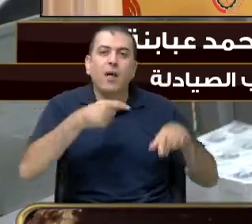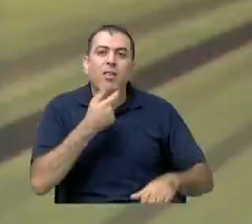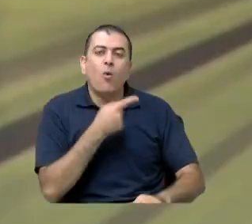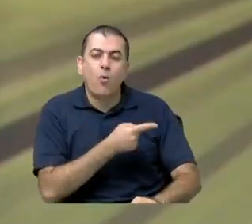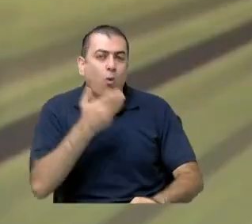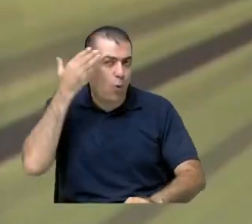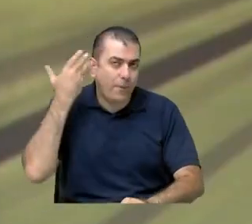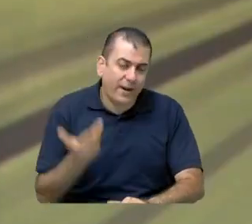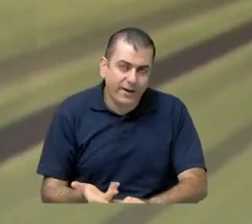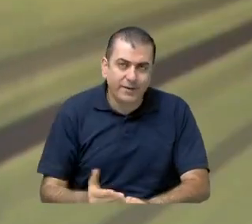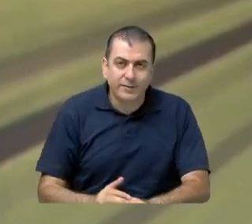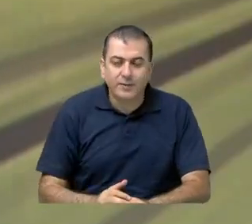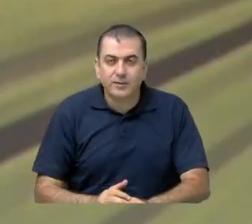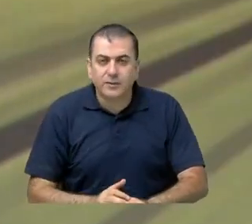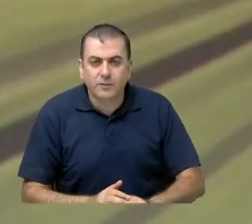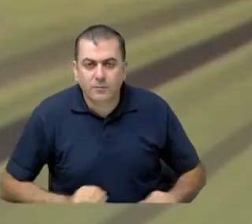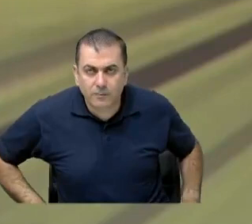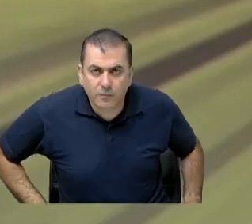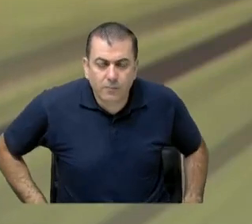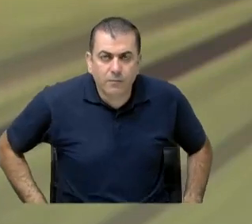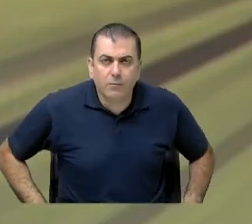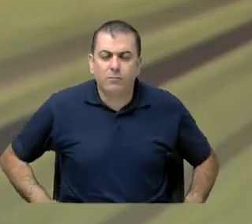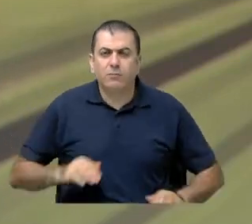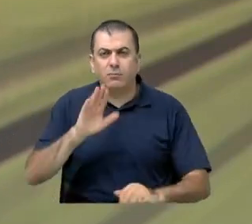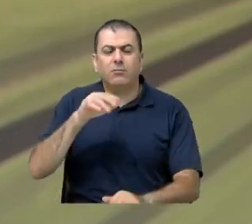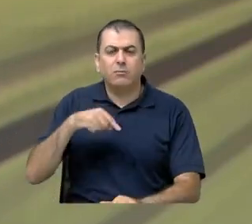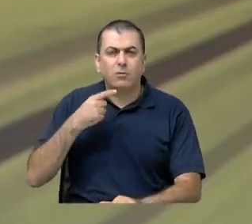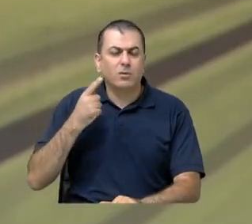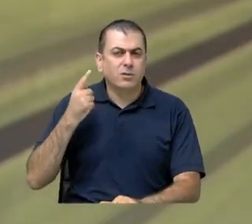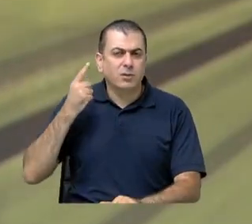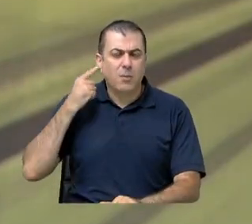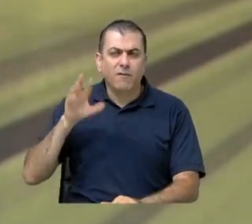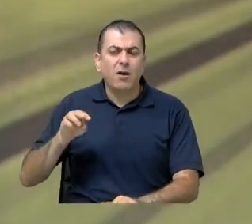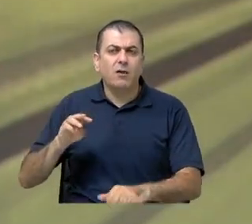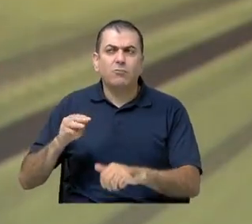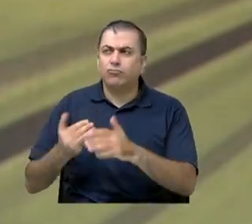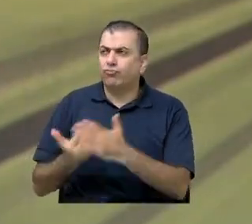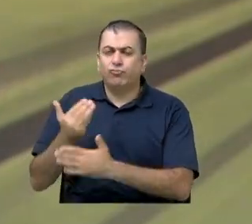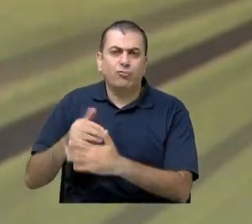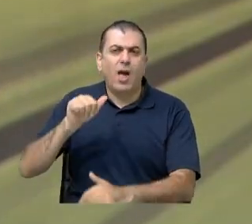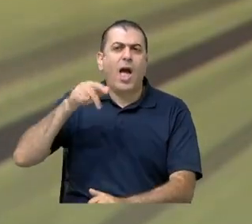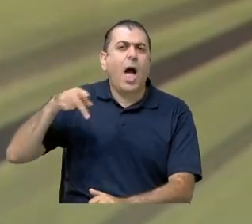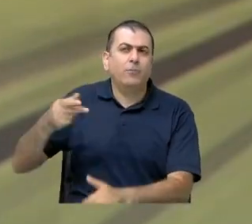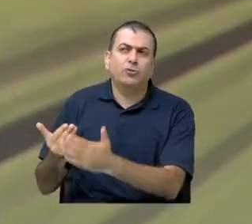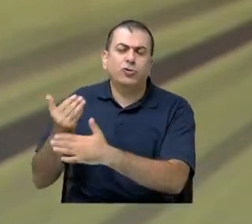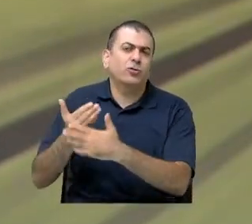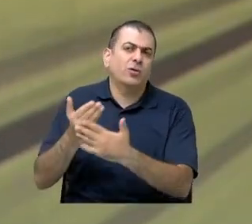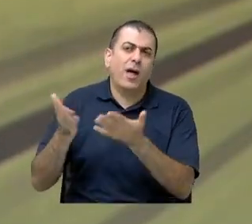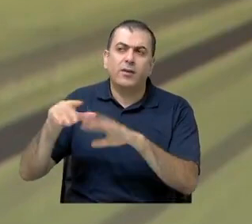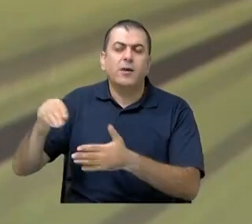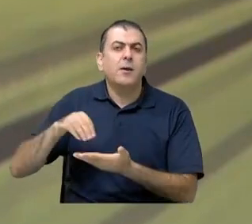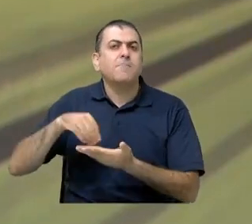ايضا في هذا الاطار يعني هناك، تعلم بانه هناك الكثير من المواقع، حتى اصبحت يعني المواقع الالكترونيه تقوم